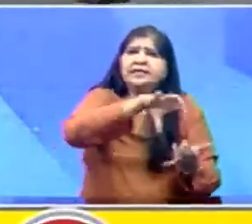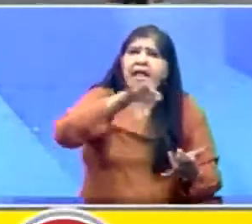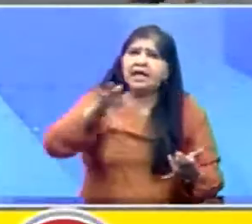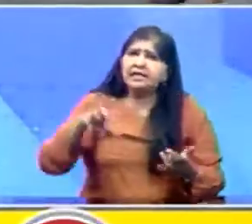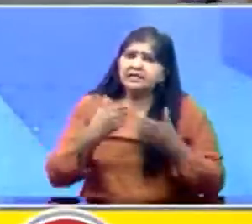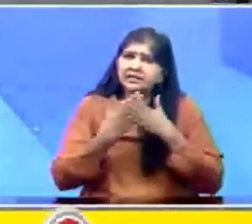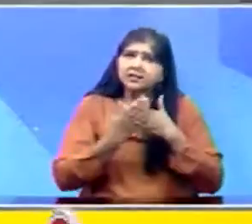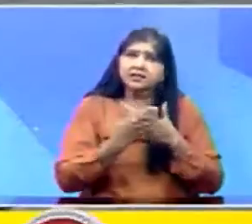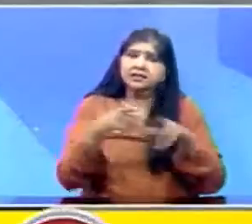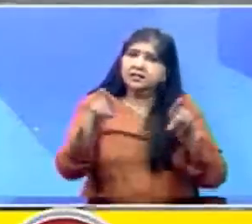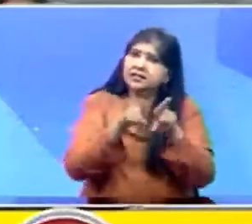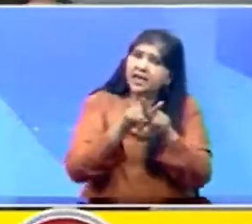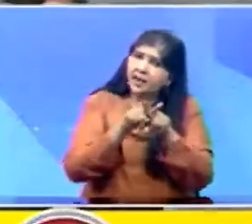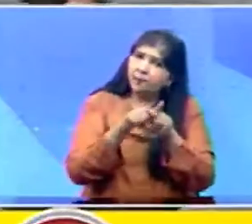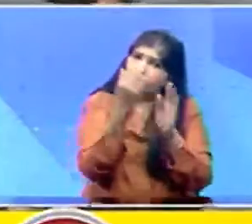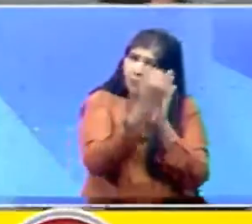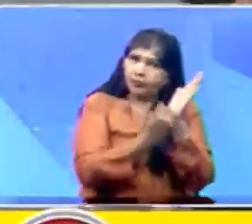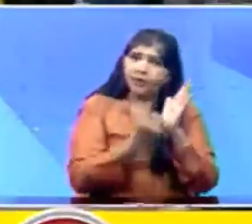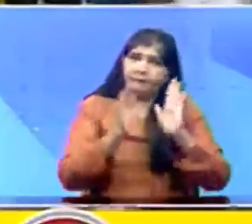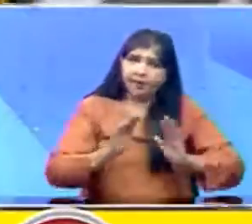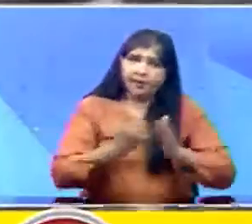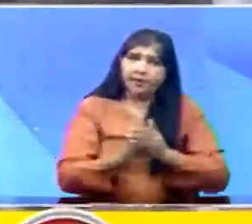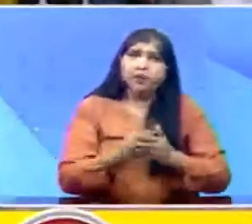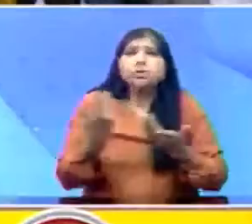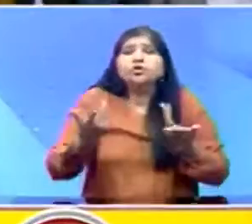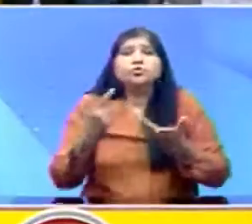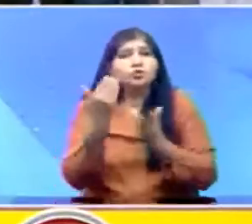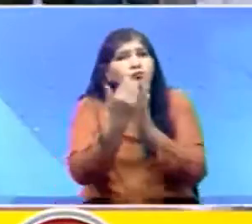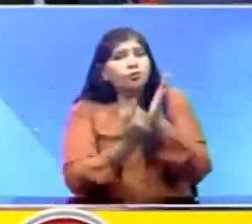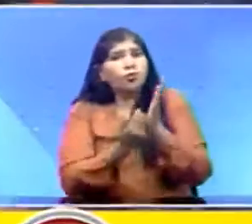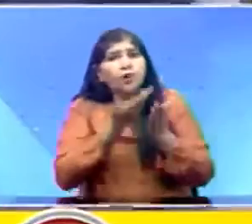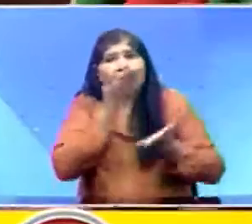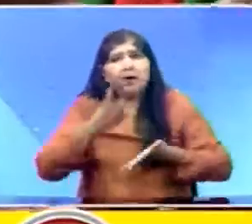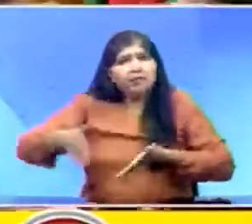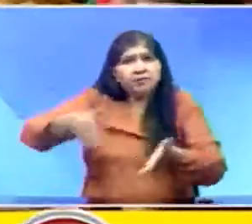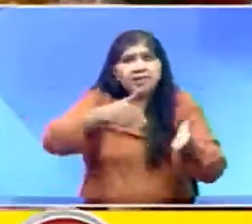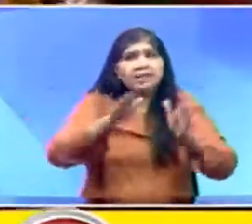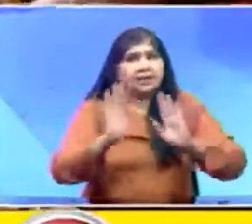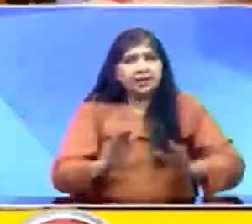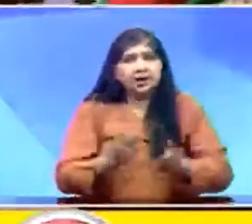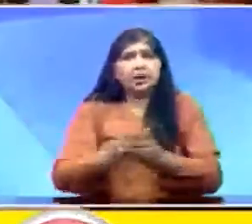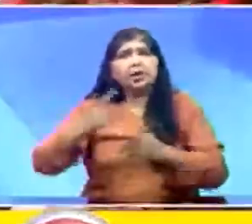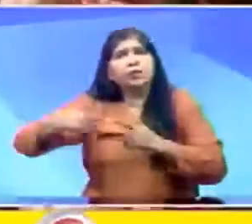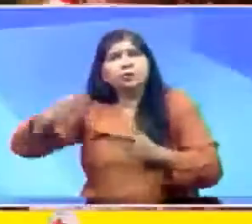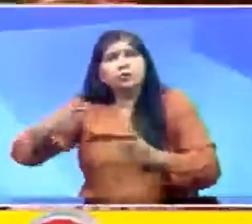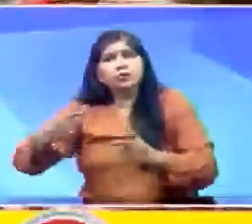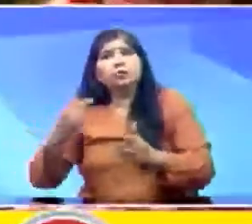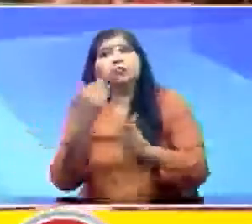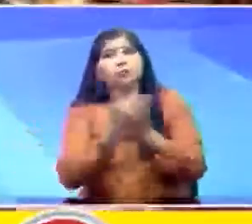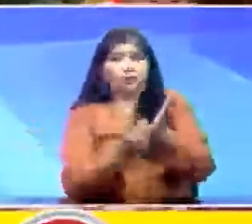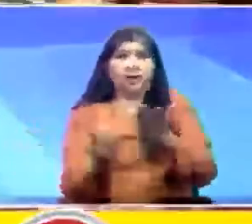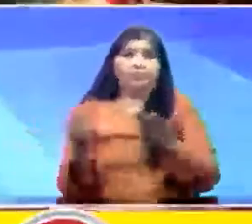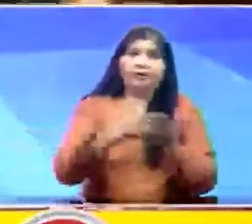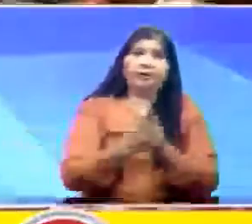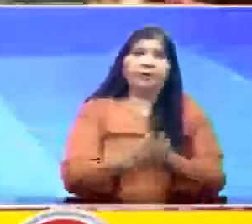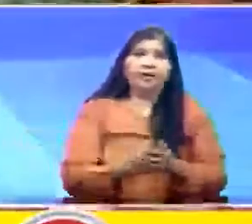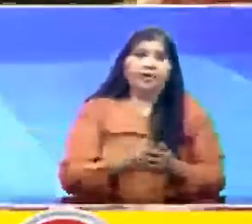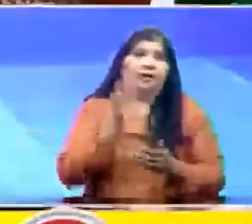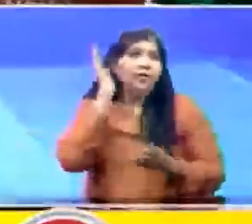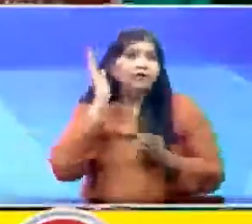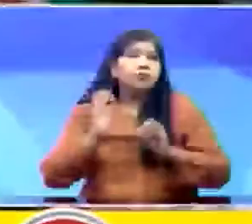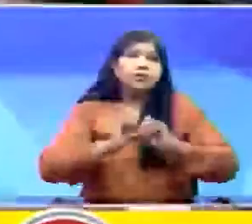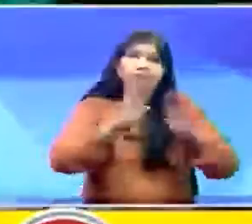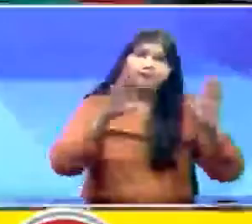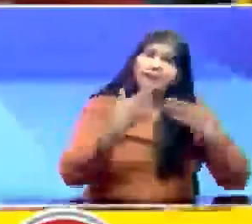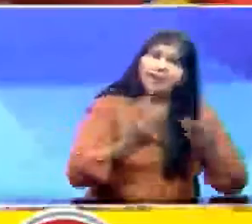इस तरह के जो भी जलस्रोत है वहां कुछ न कुछ आयोजन अवश्य करें